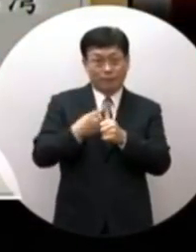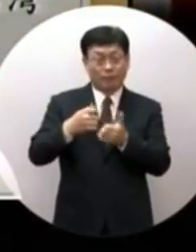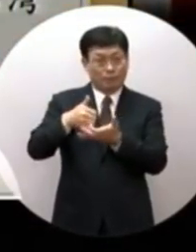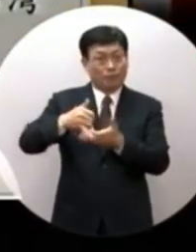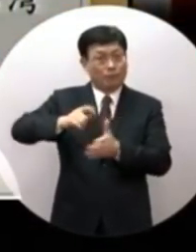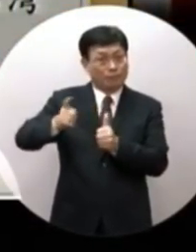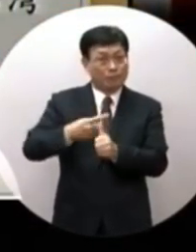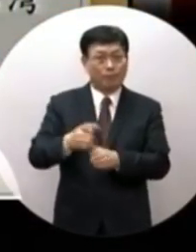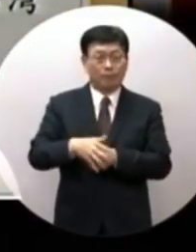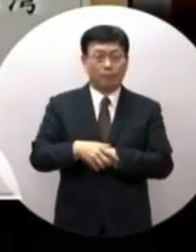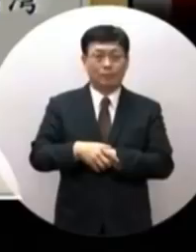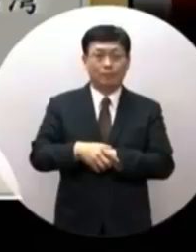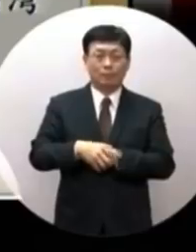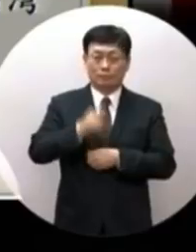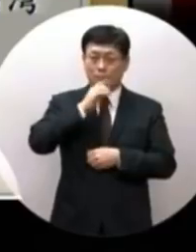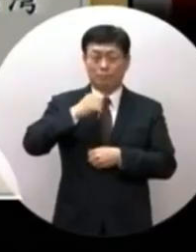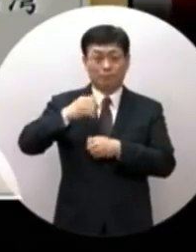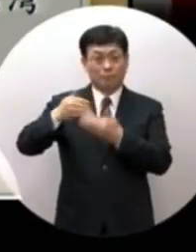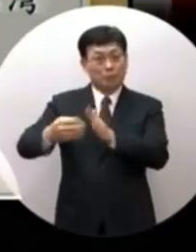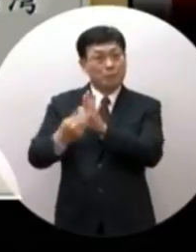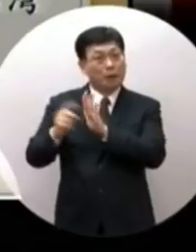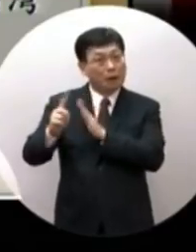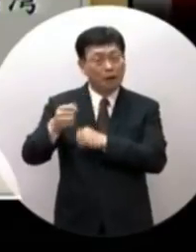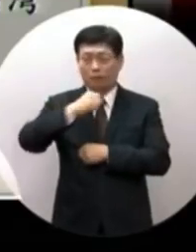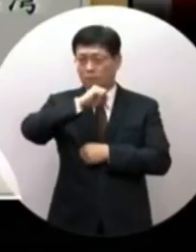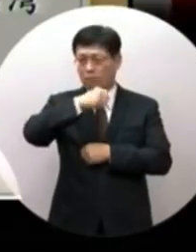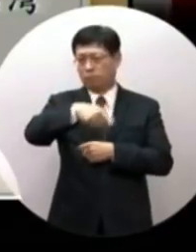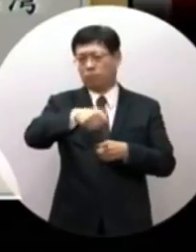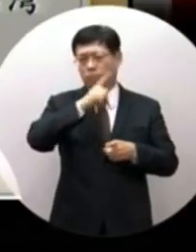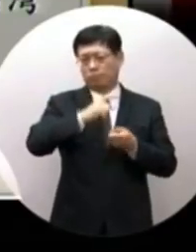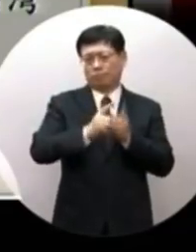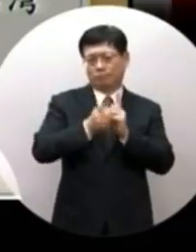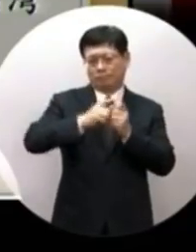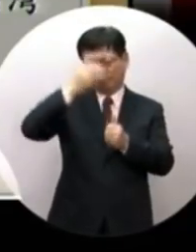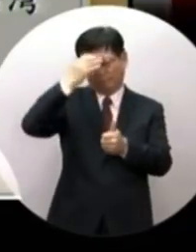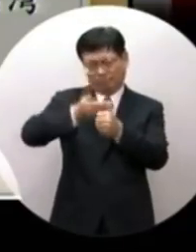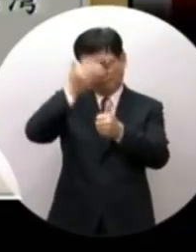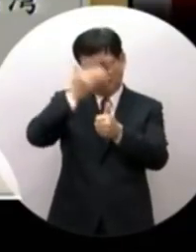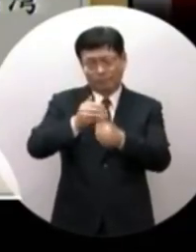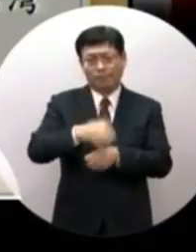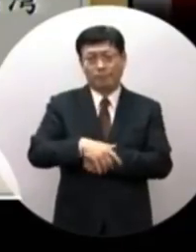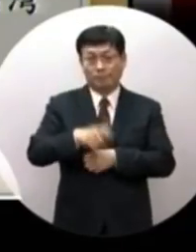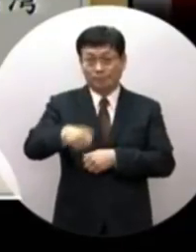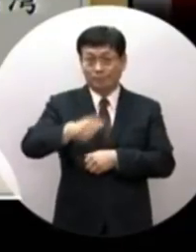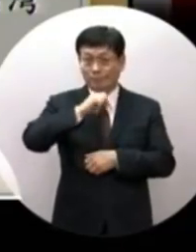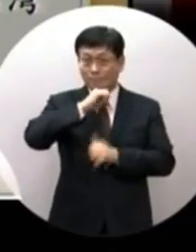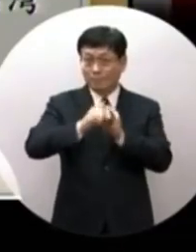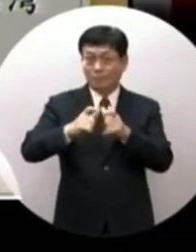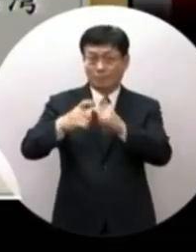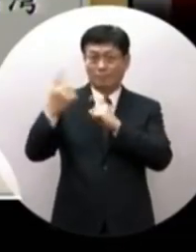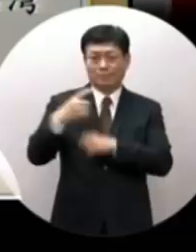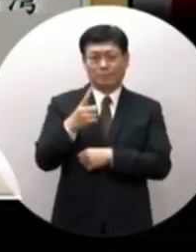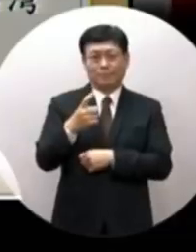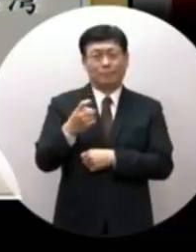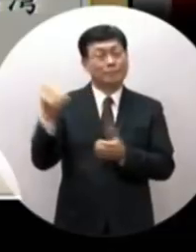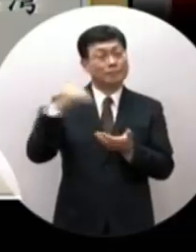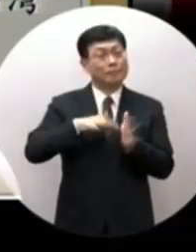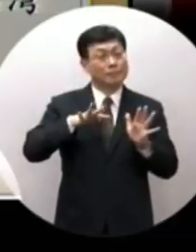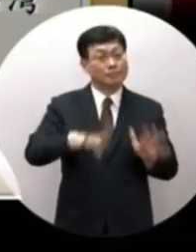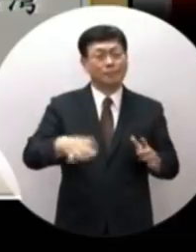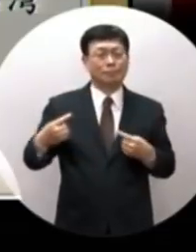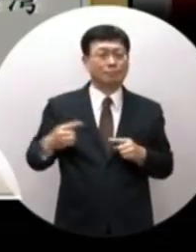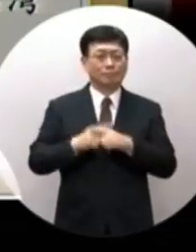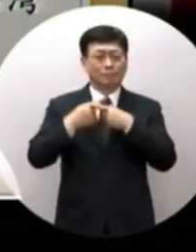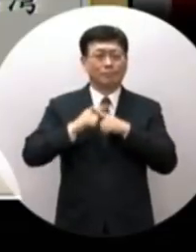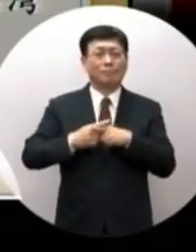势优先为原则，大陆说台湾百般阻扰，咱这个台胞返乡，他现在开始争